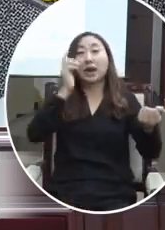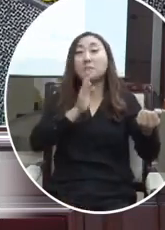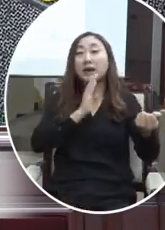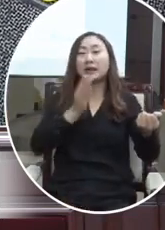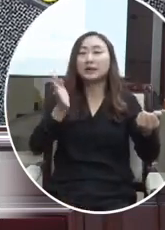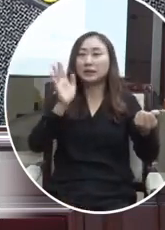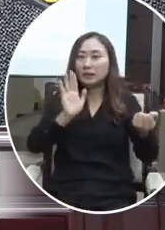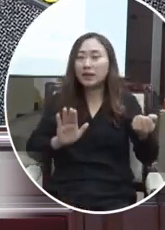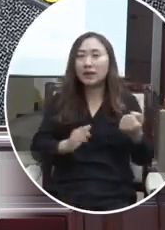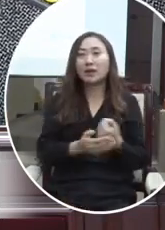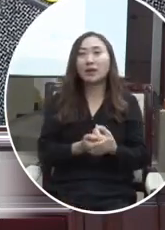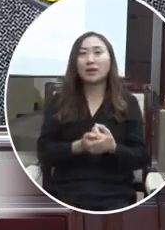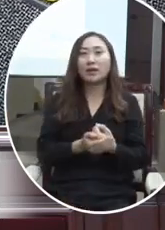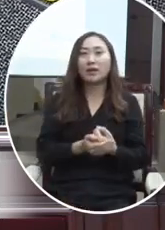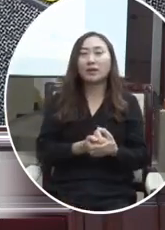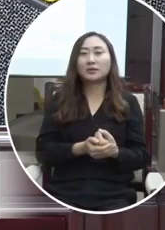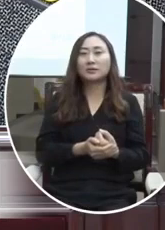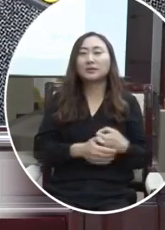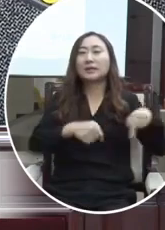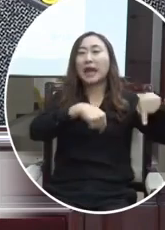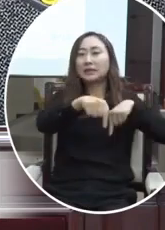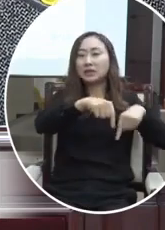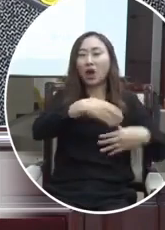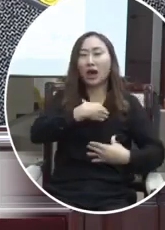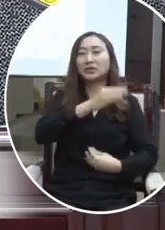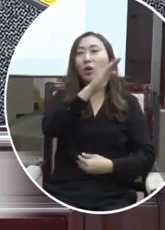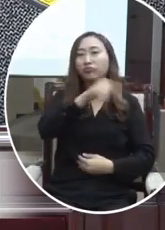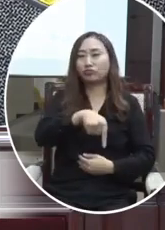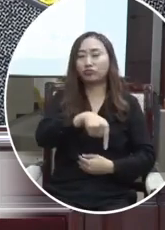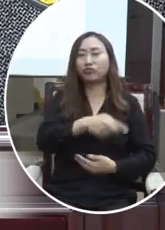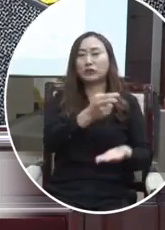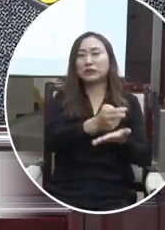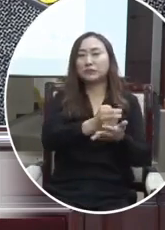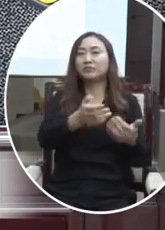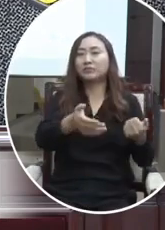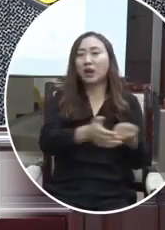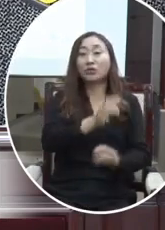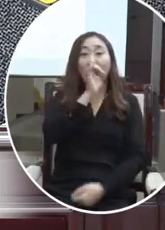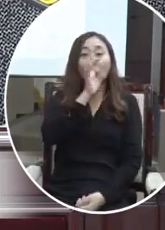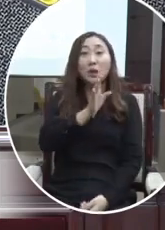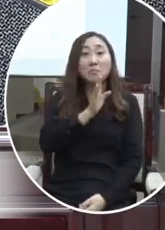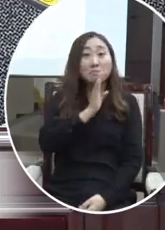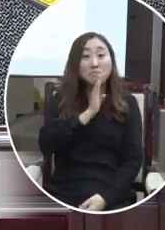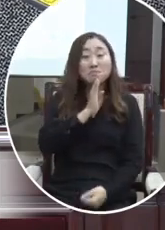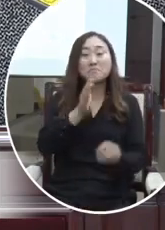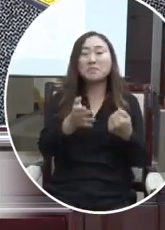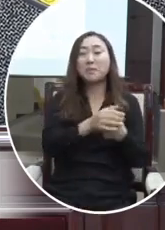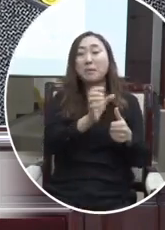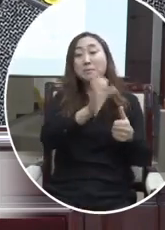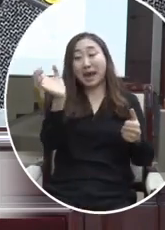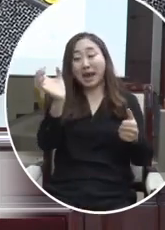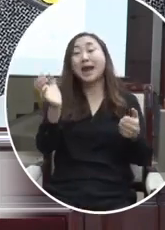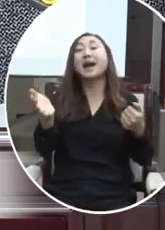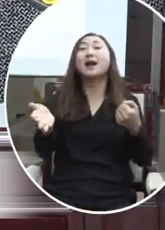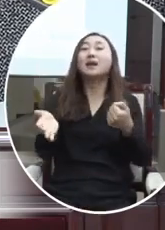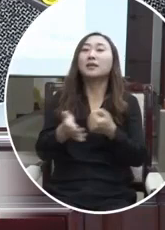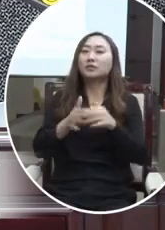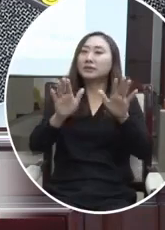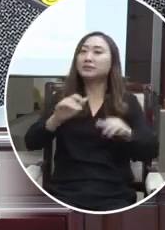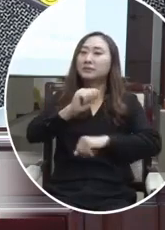이제 그 행자부 그 지침 때문에 못해서 이제 그게 풀어졌기 때문에 좀 자유로워졌습니다.